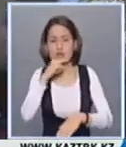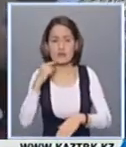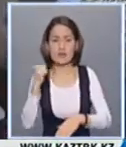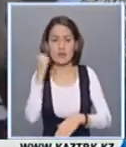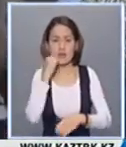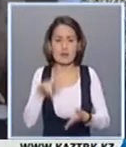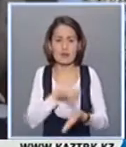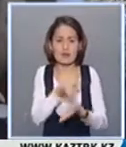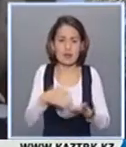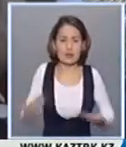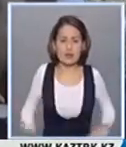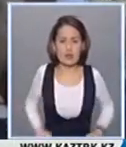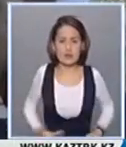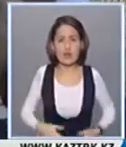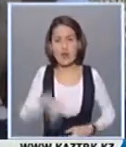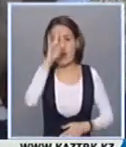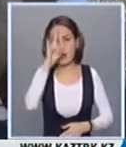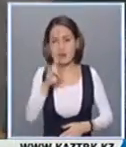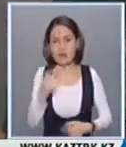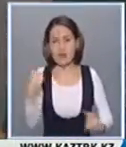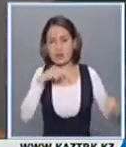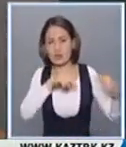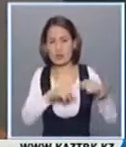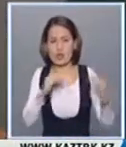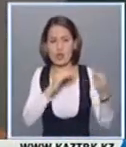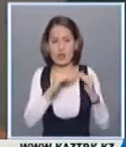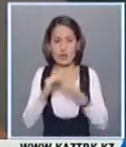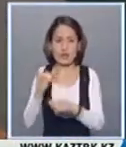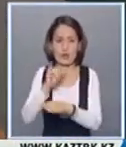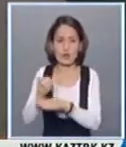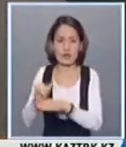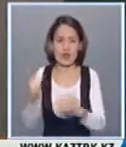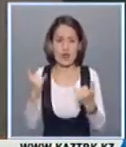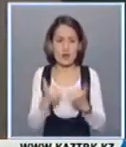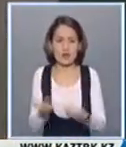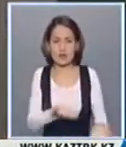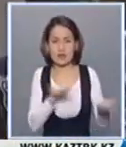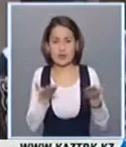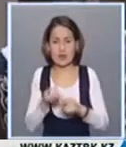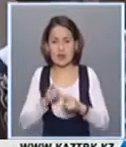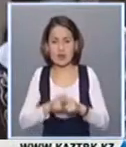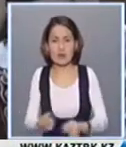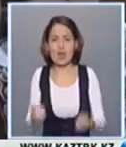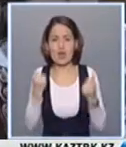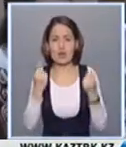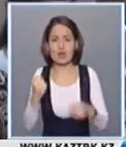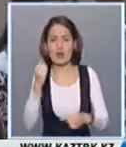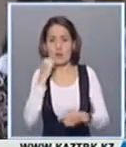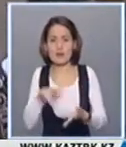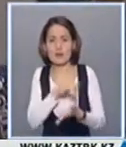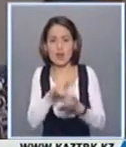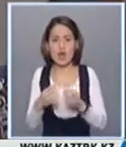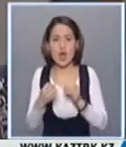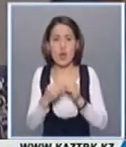ұстанады. Салт дәстүрмен ұлттық болмысы да жоғалтпауға барын салып бағуда. Соның арқасында алып шаһардағы 15 миллион халыққа